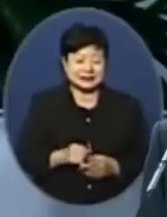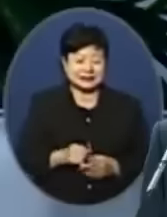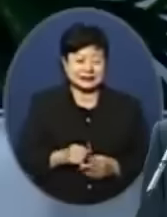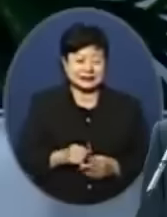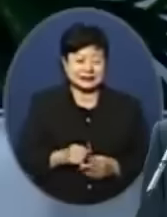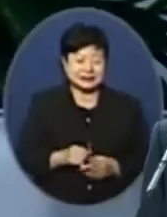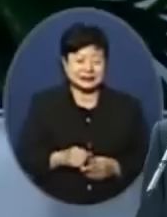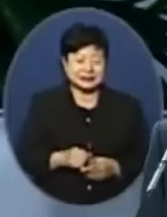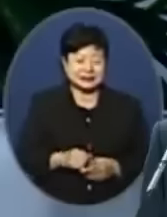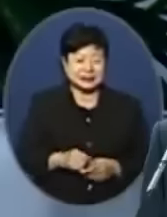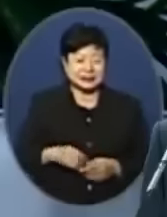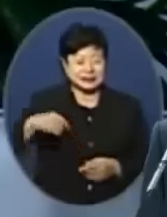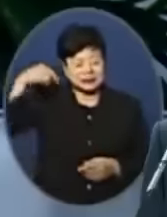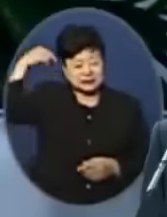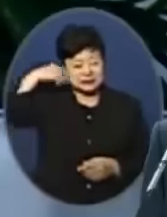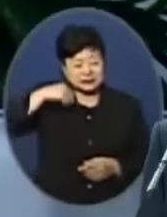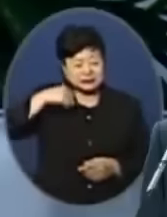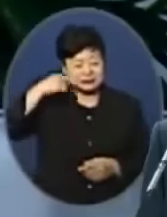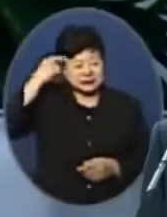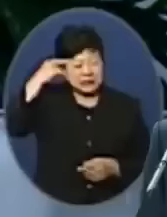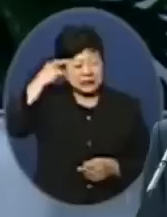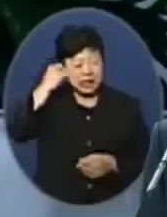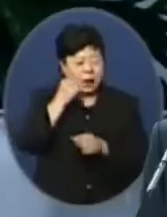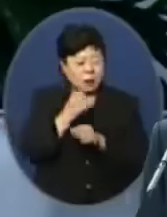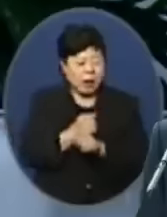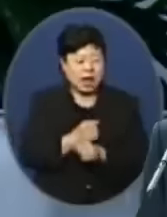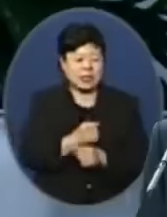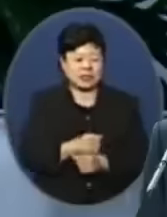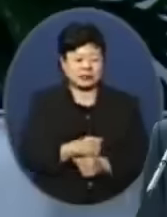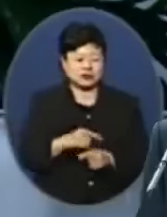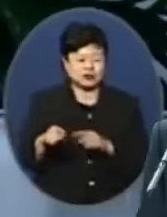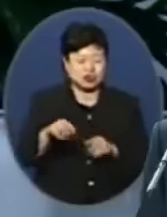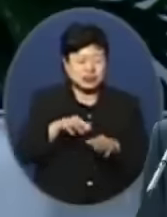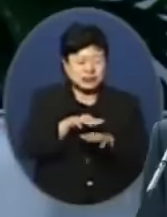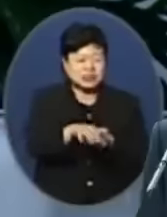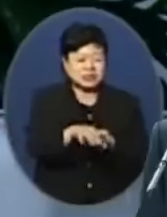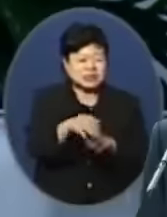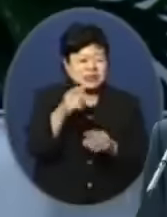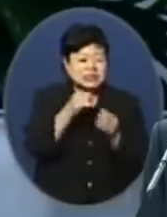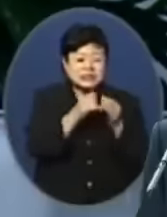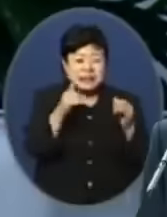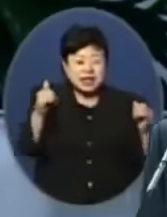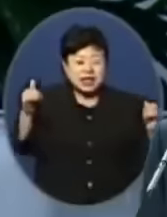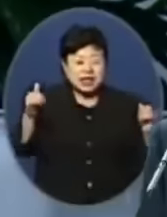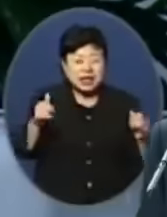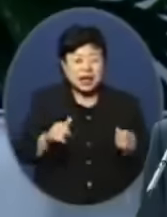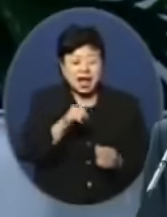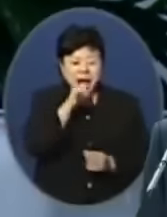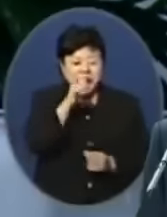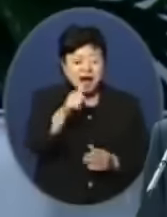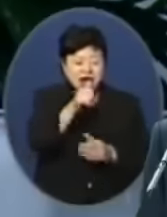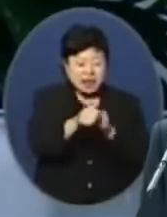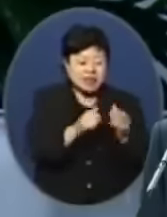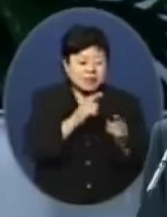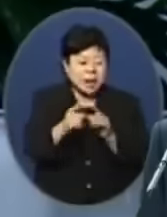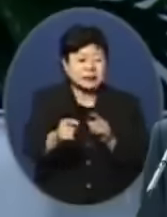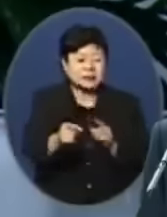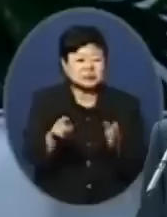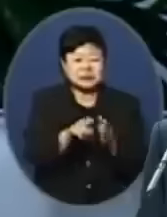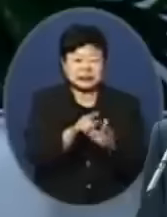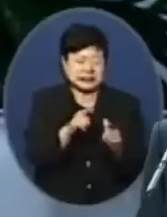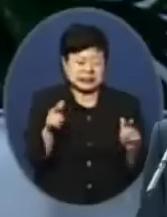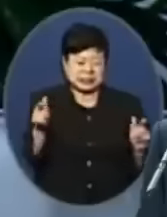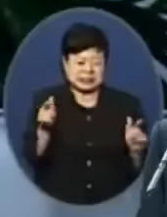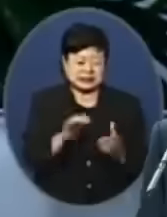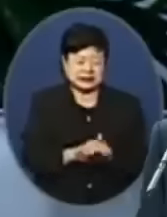감각주의자 그렇지 않으면 이성주의자 과학주의자 이런 사람들은 결코 하나님 말씀을 안